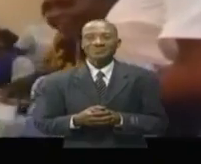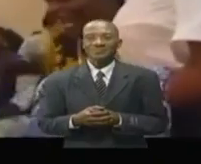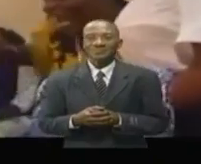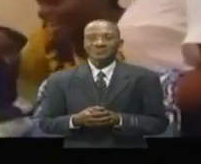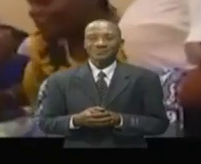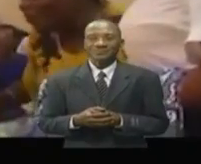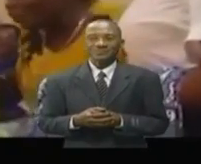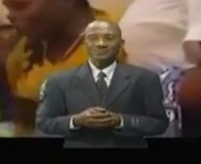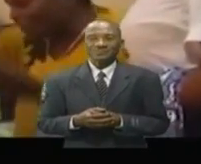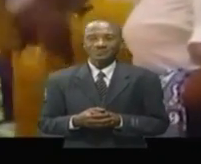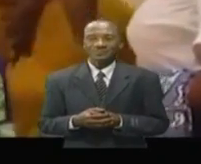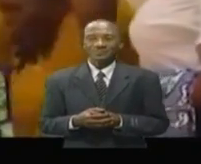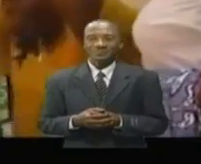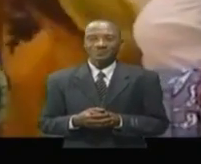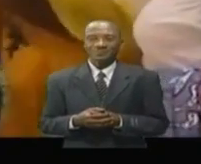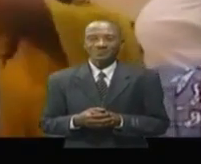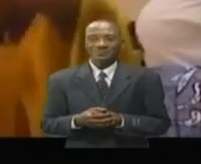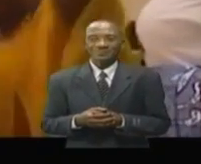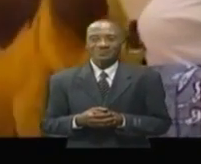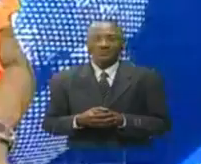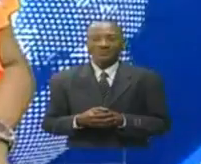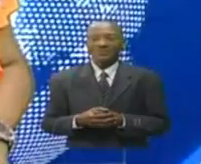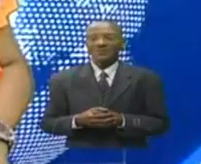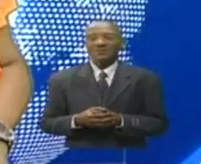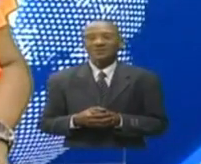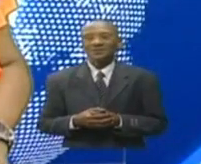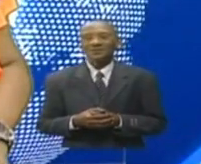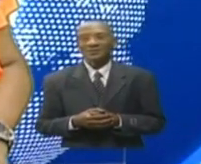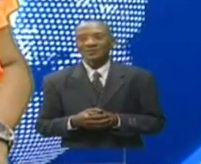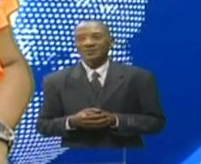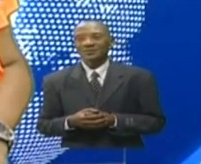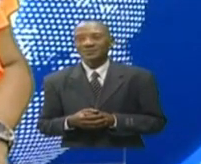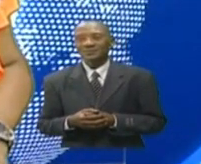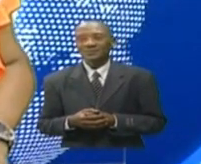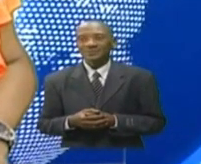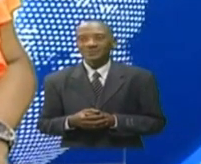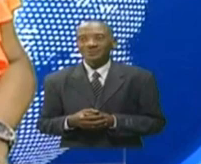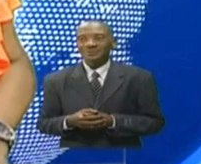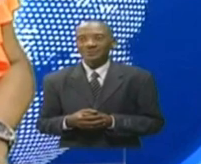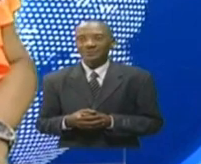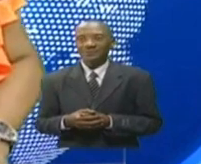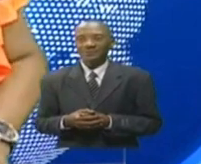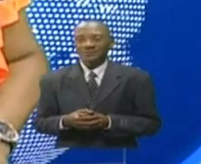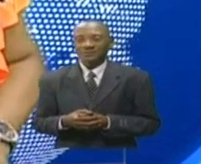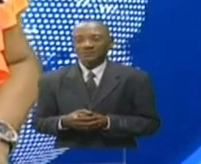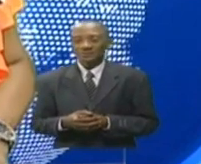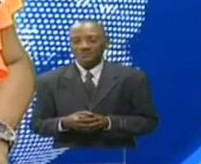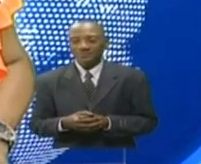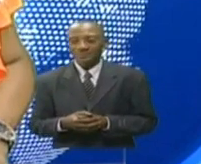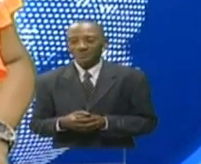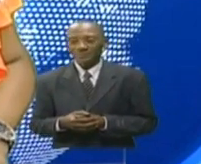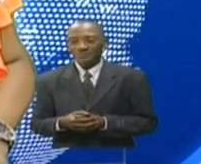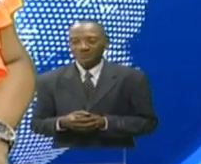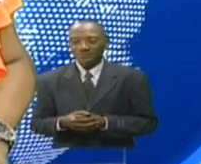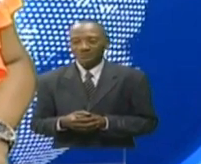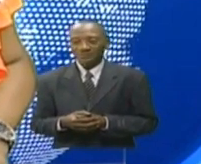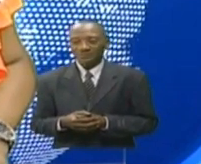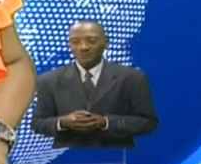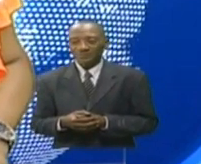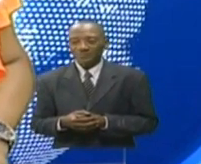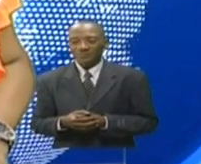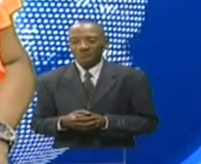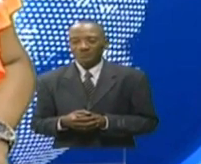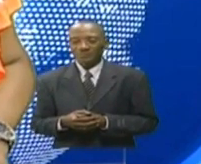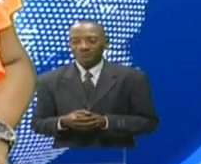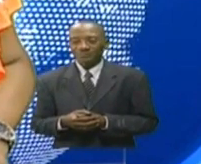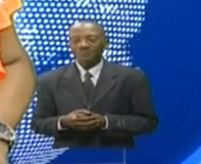« Jeunes sobres, un projet pour